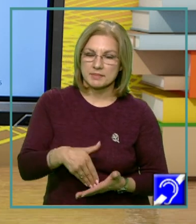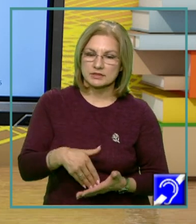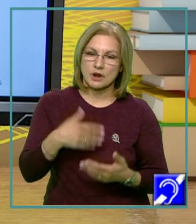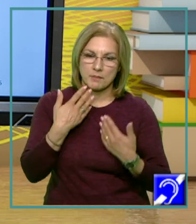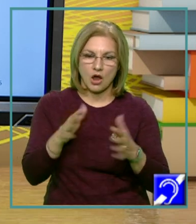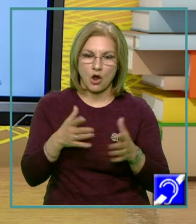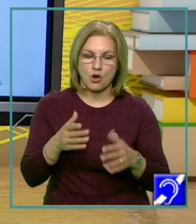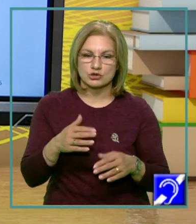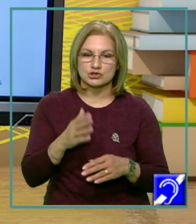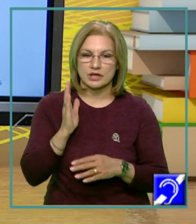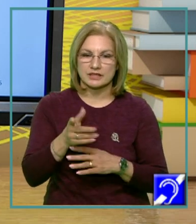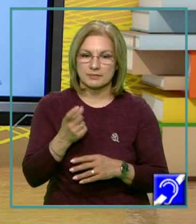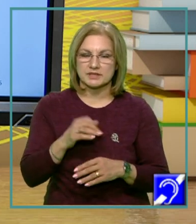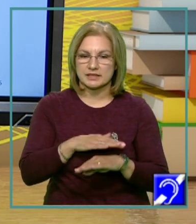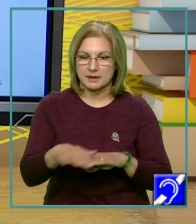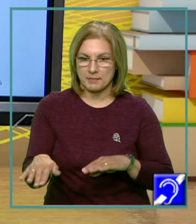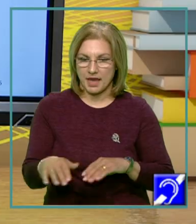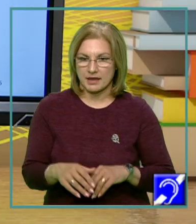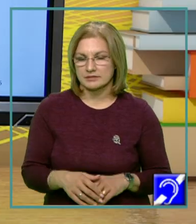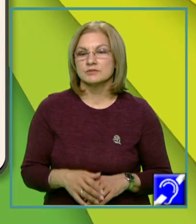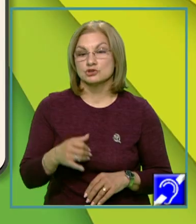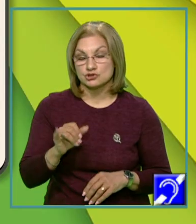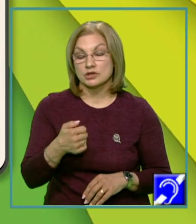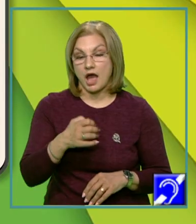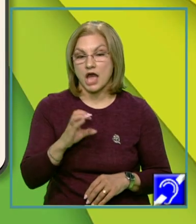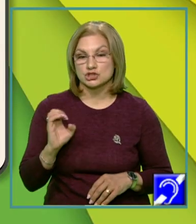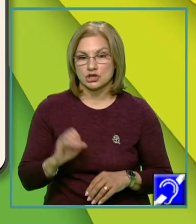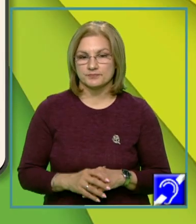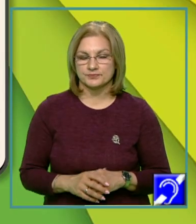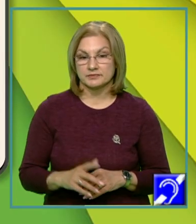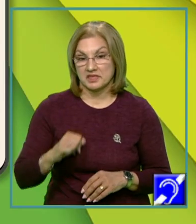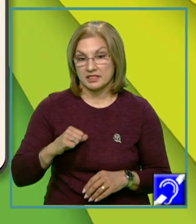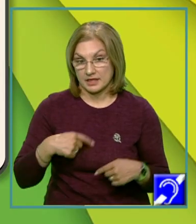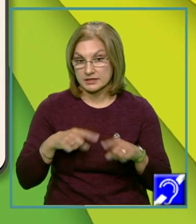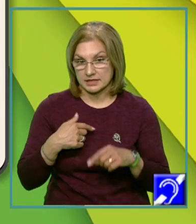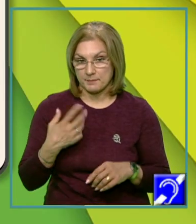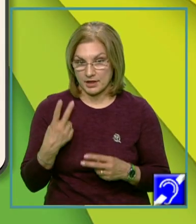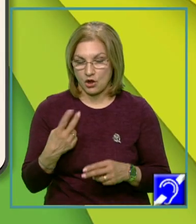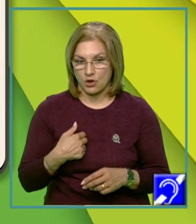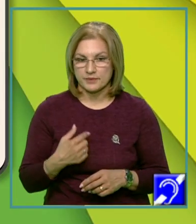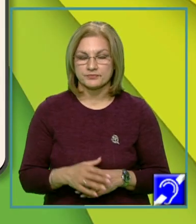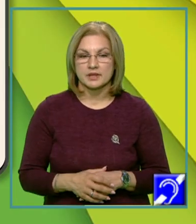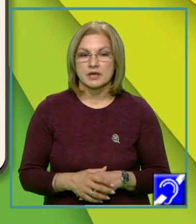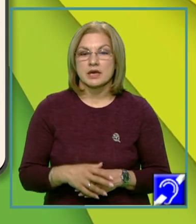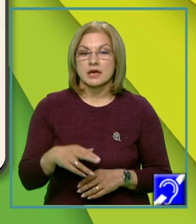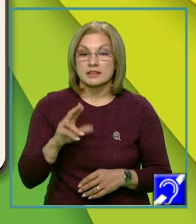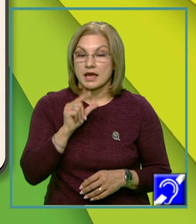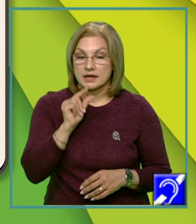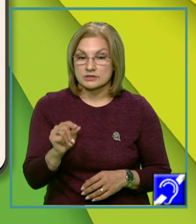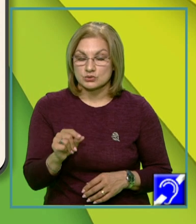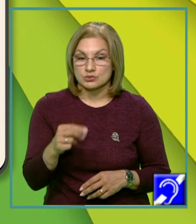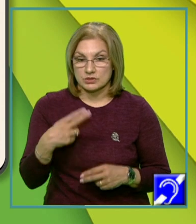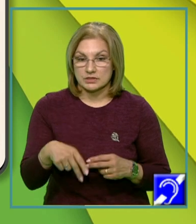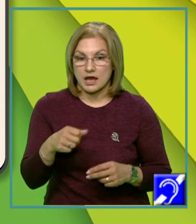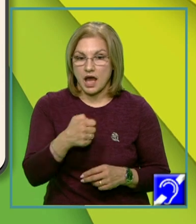orice dreapta din plan implicit a si care ne interesează pe noi atunci rezultă că a